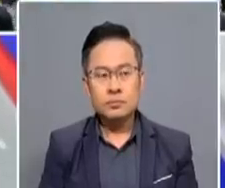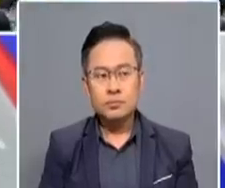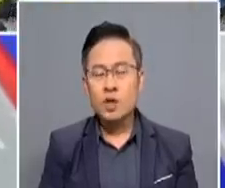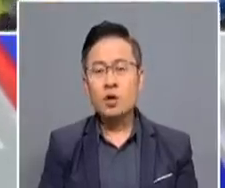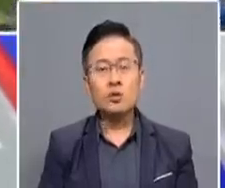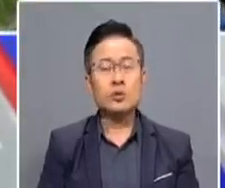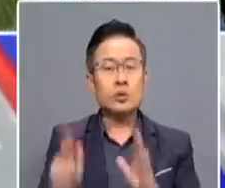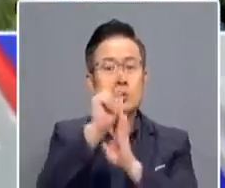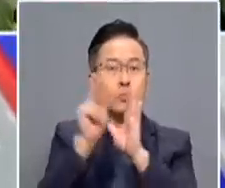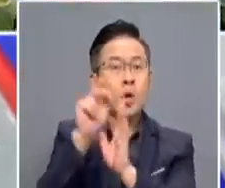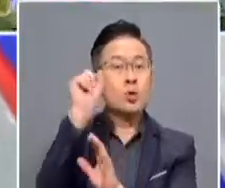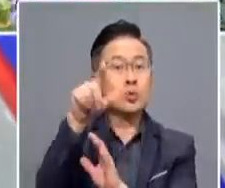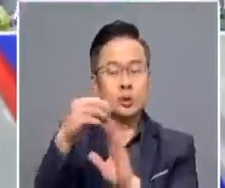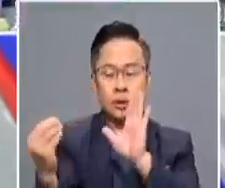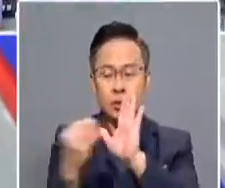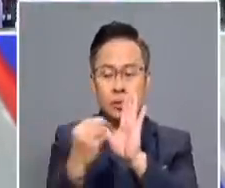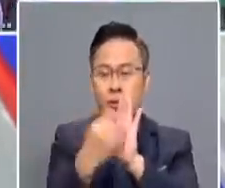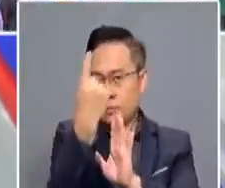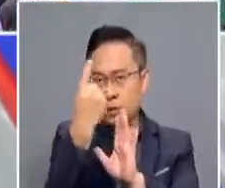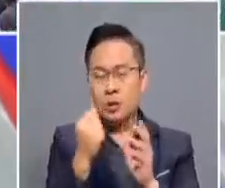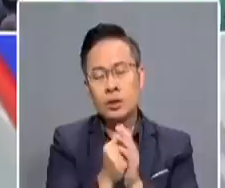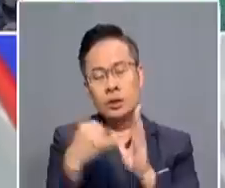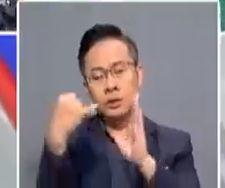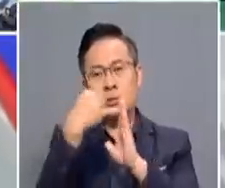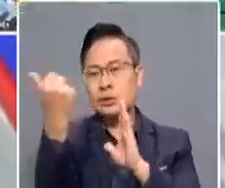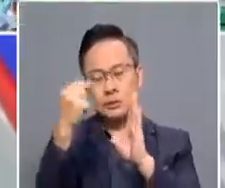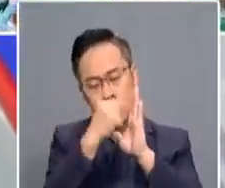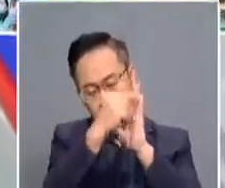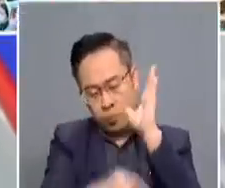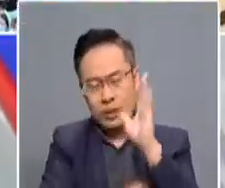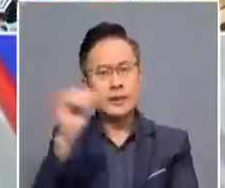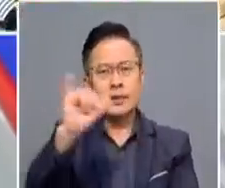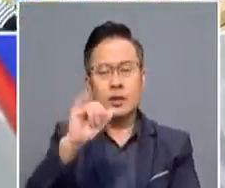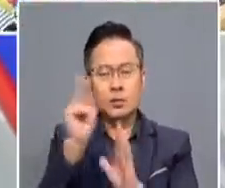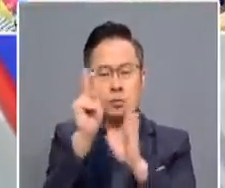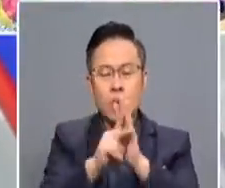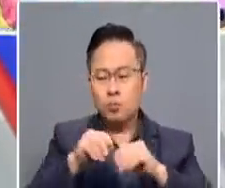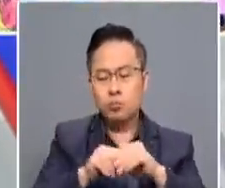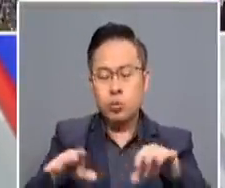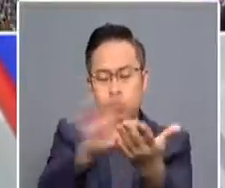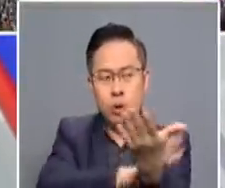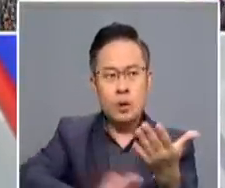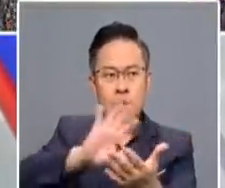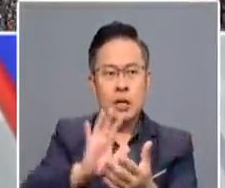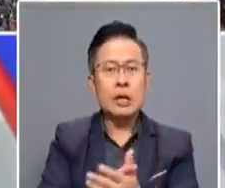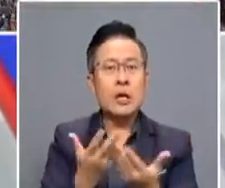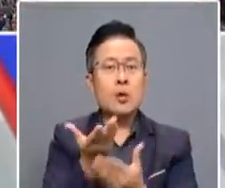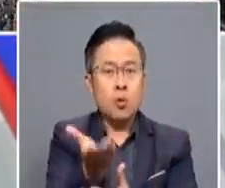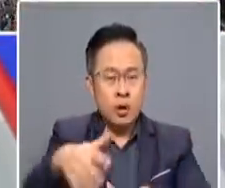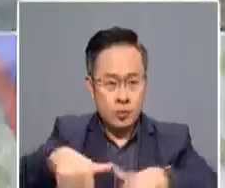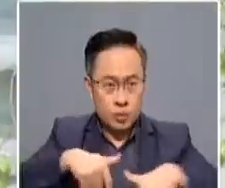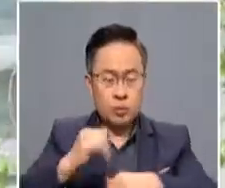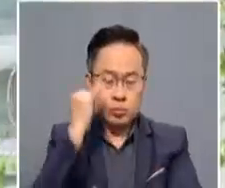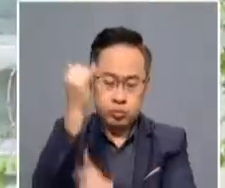ายพื้นที่อะไรทั้งสิ้นนะก็เห็นได้ว่ารัฐบาลก็พยายามประนีประนอมมากที่สุดอยู่แล้วนะก็ขอไม่กี่อย่างเองอย่ากระทำความผิดทำลายทรั